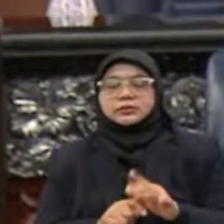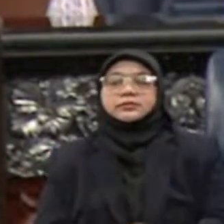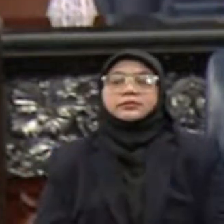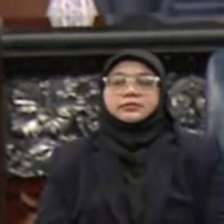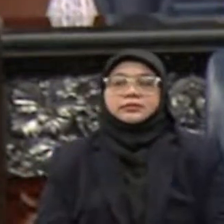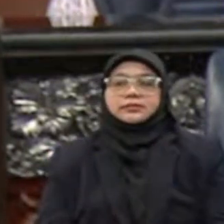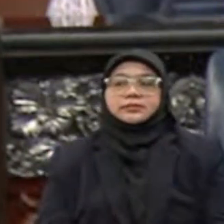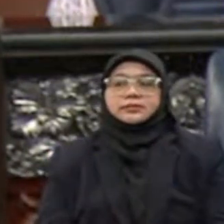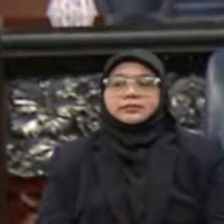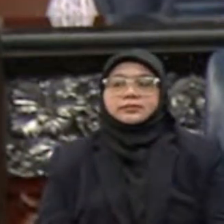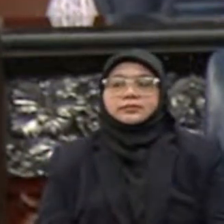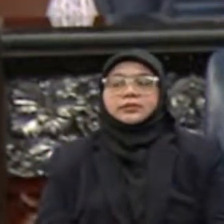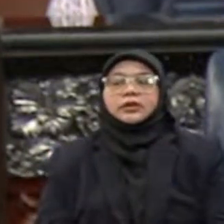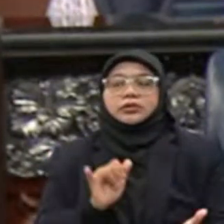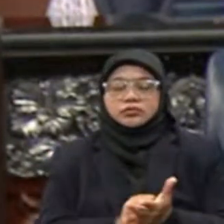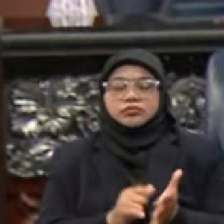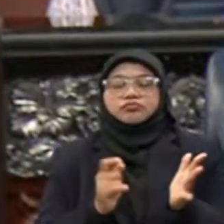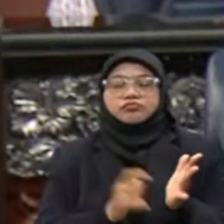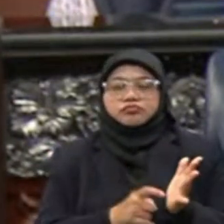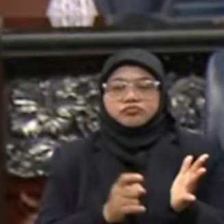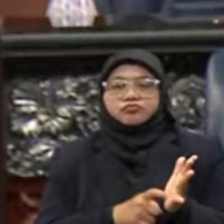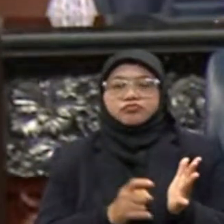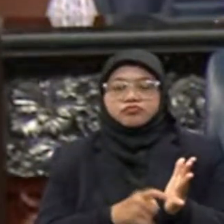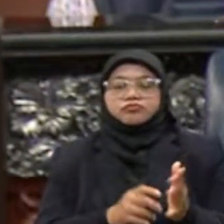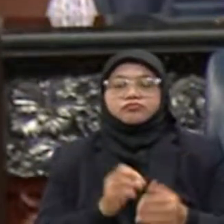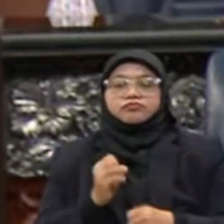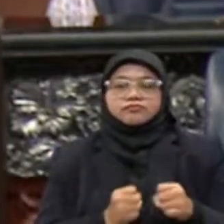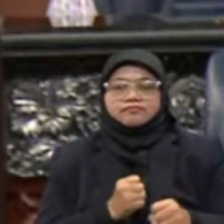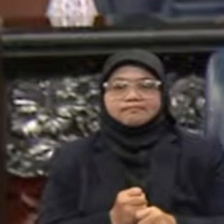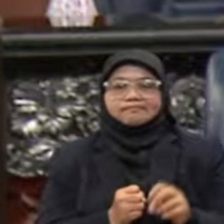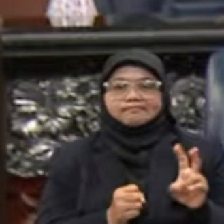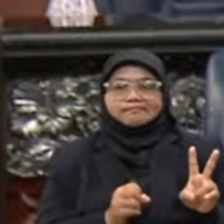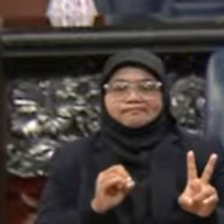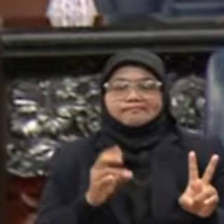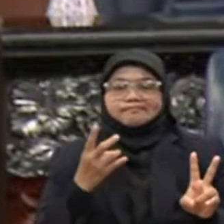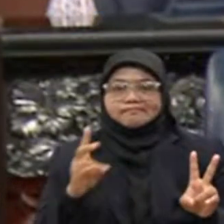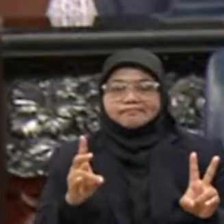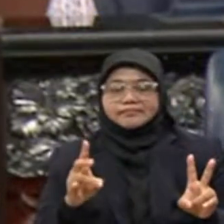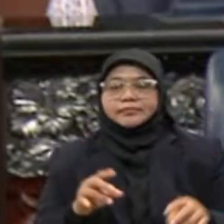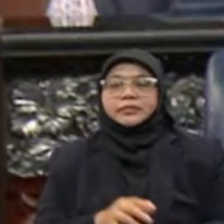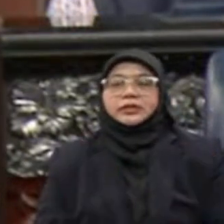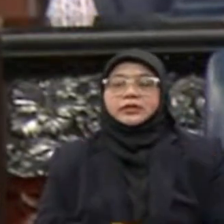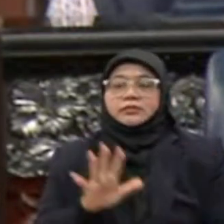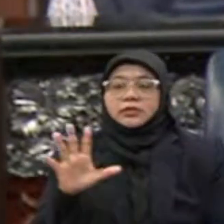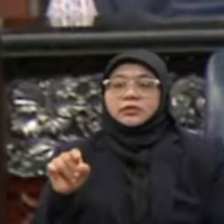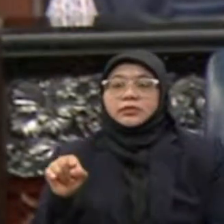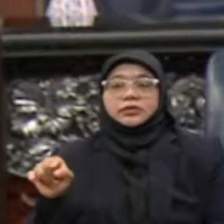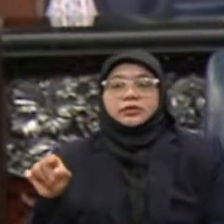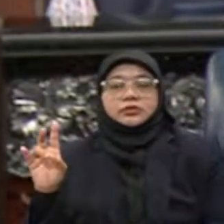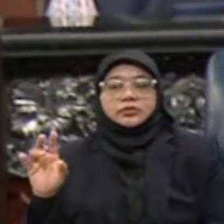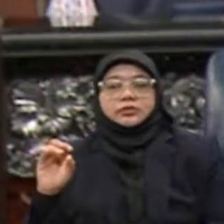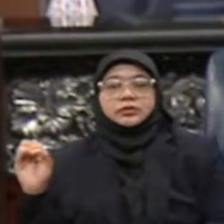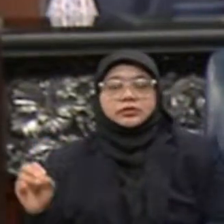itu angka-angka hutang 2017 50 bulan 7